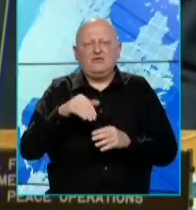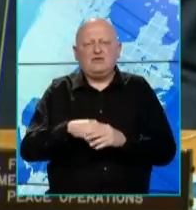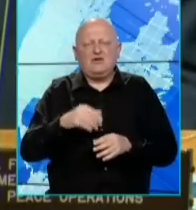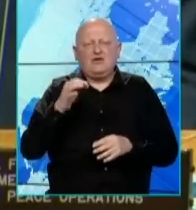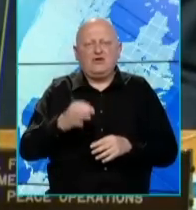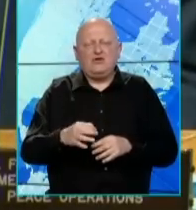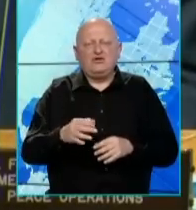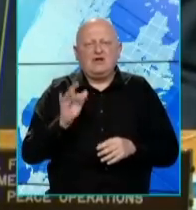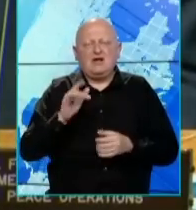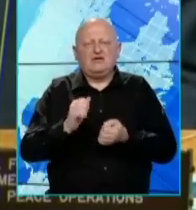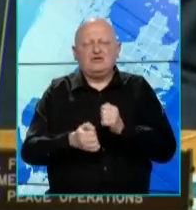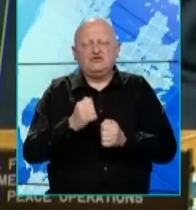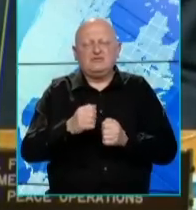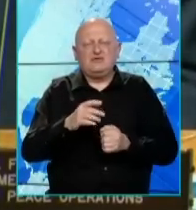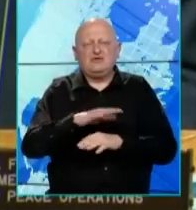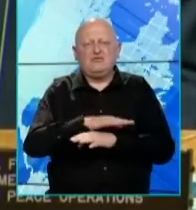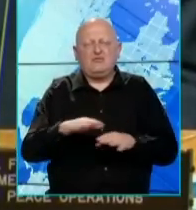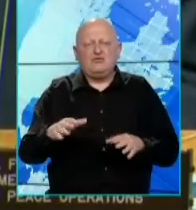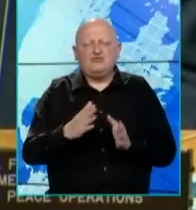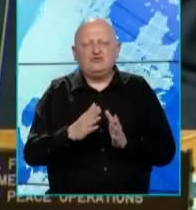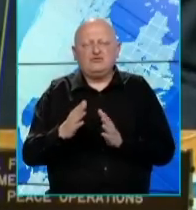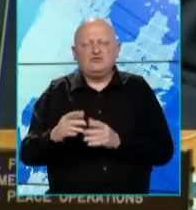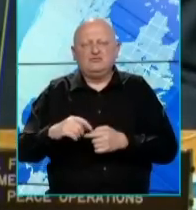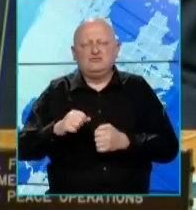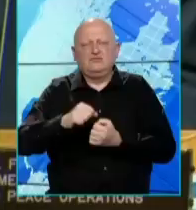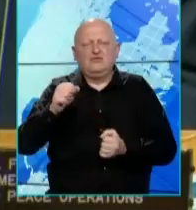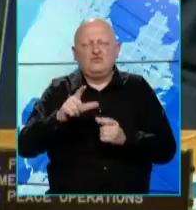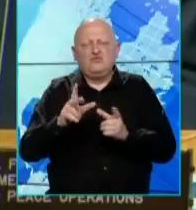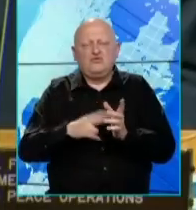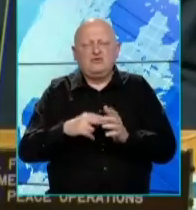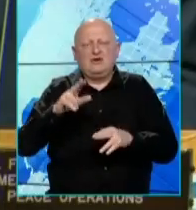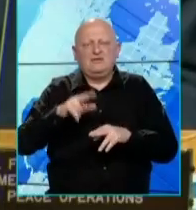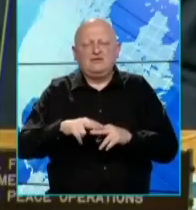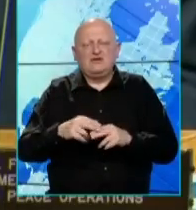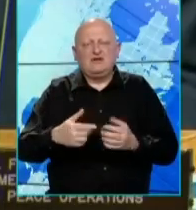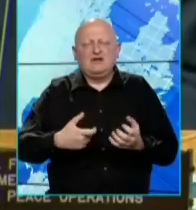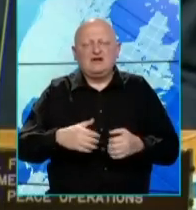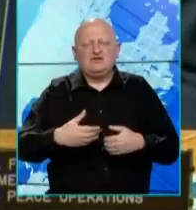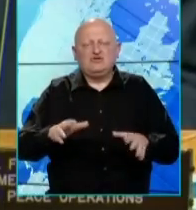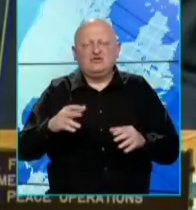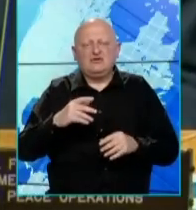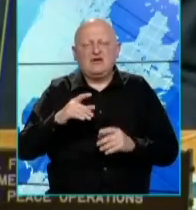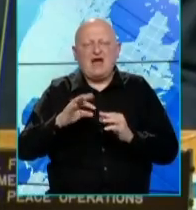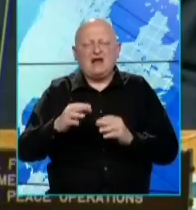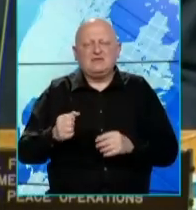je lokalna antiteroristička mjera u potpunosti u skladu sa poveljom UN-a i pravom na razoružanje